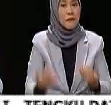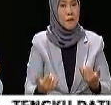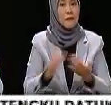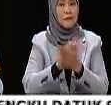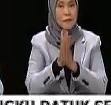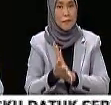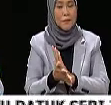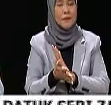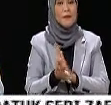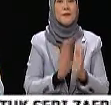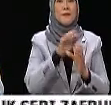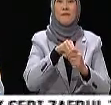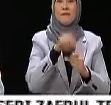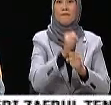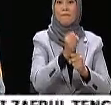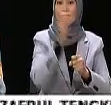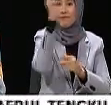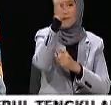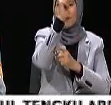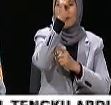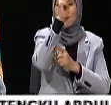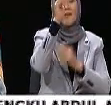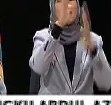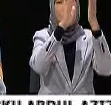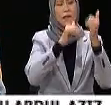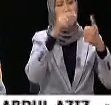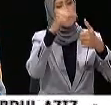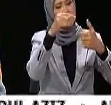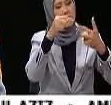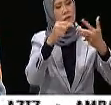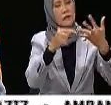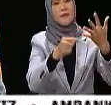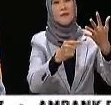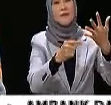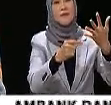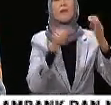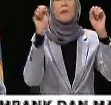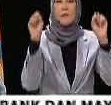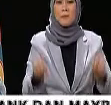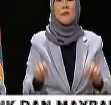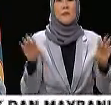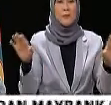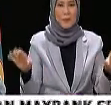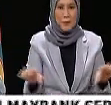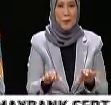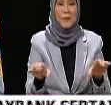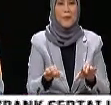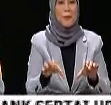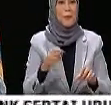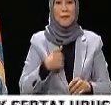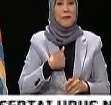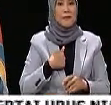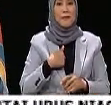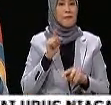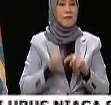menjadi sebagian daripada kerajaan jalakan benda-benda itu dapat saya laksanakan mungkin saya tidak boleh